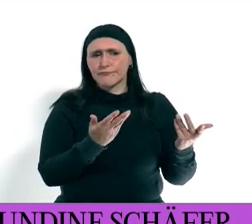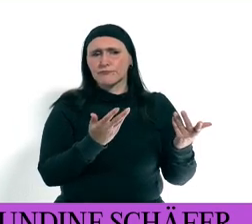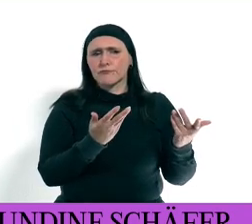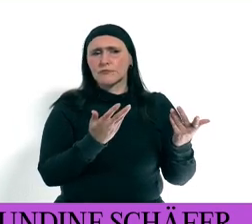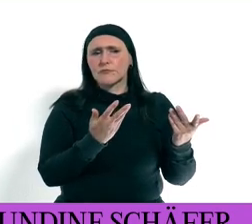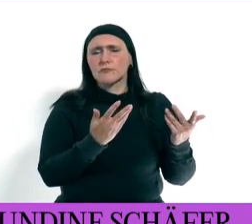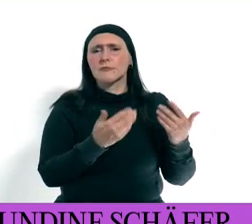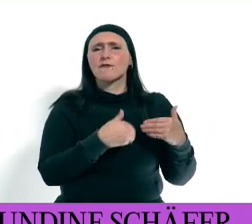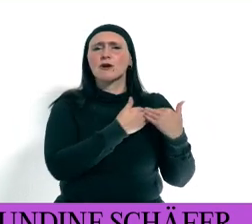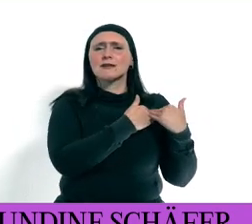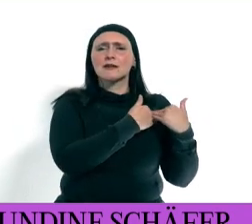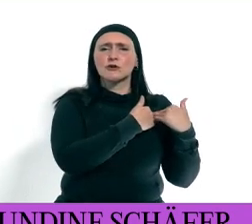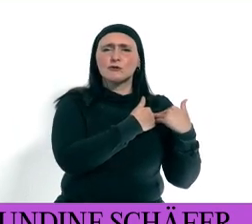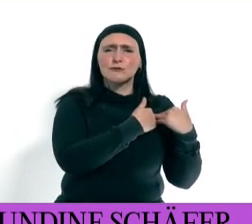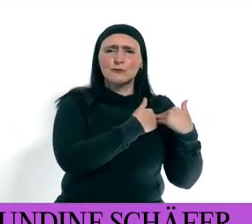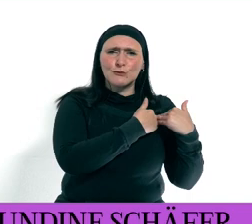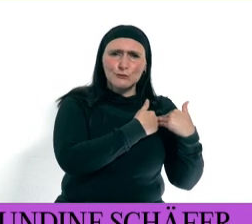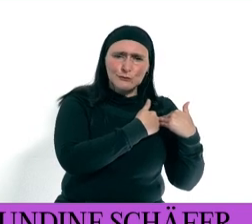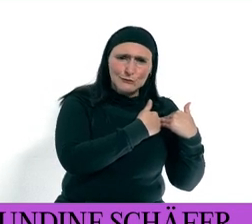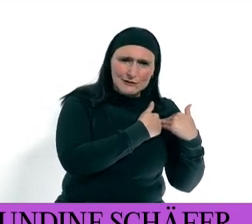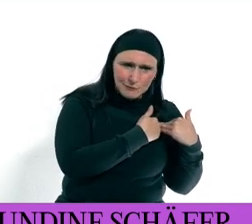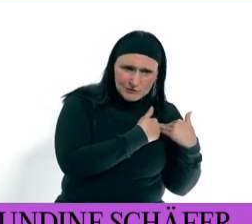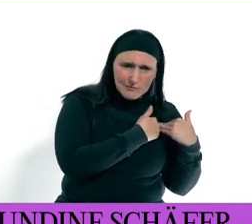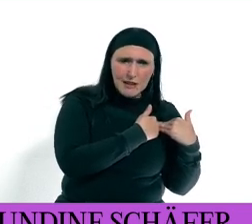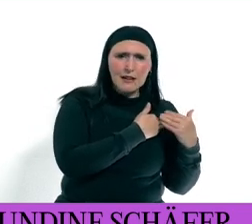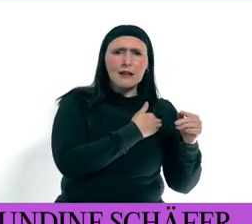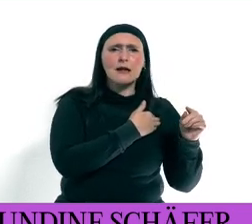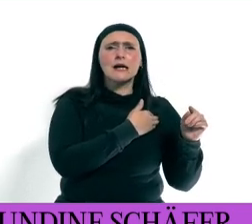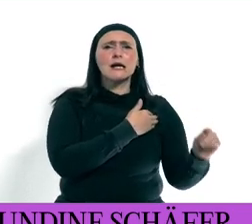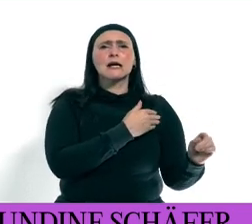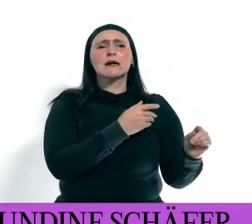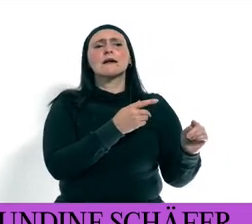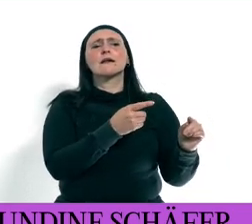Wir wuchsen sozusagen in die Kunstszene hinein